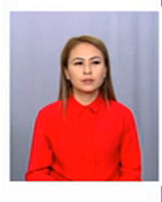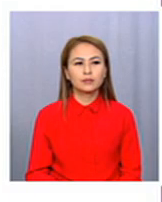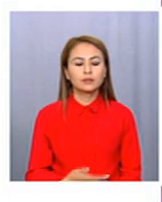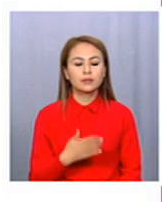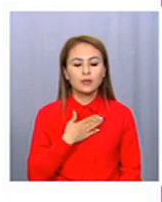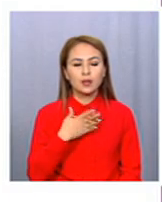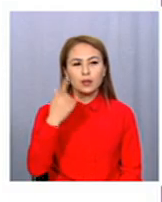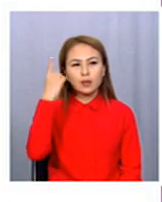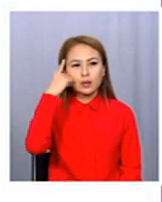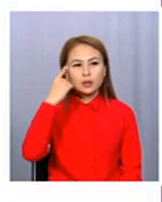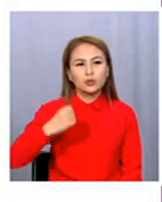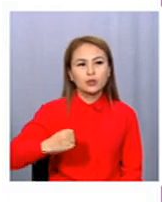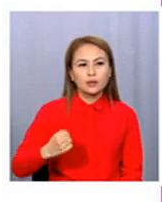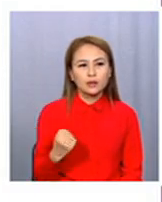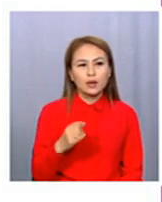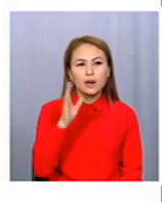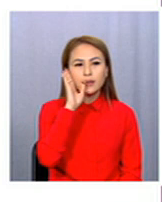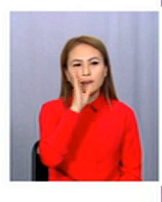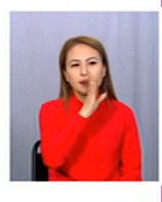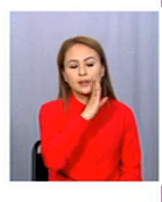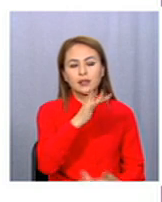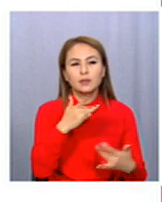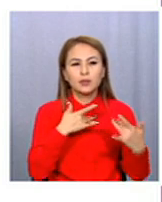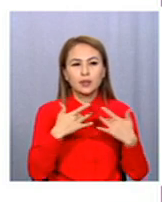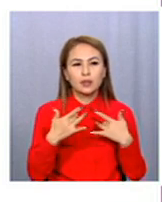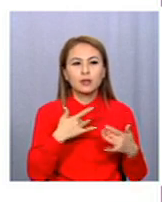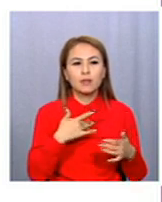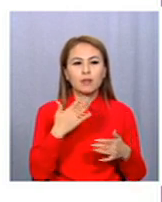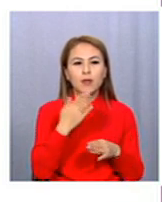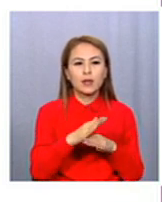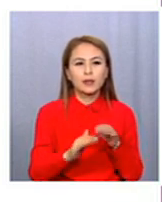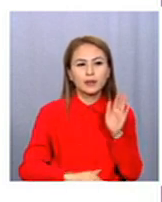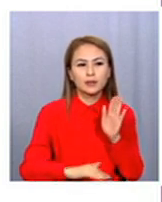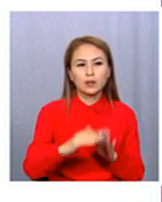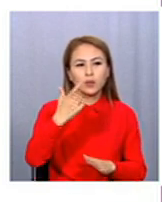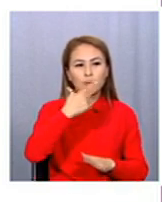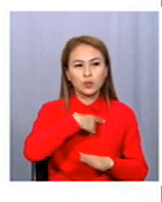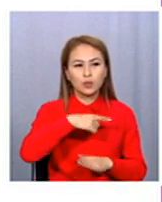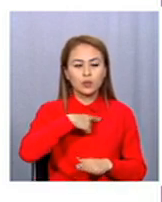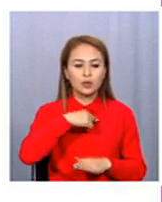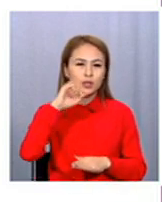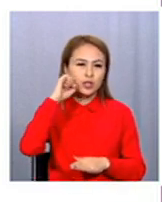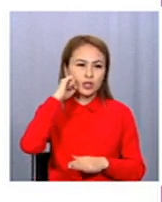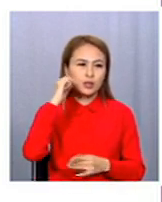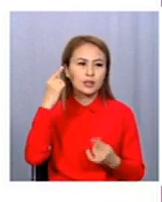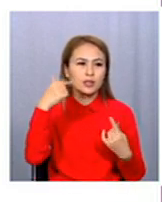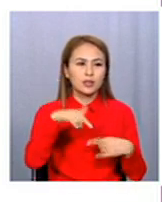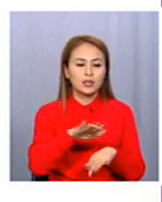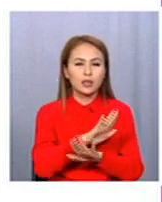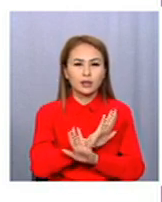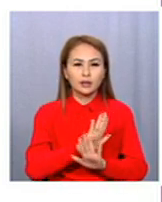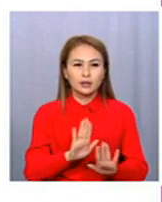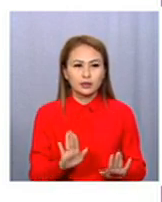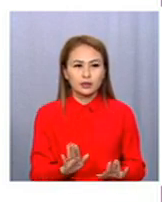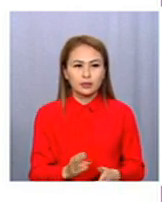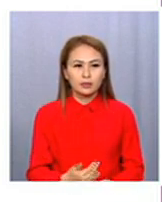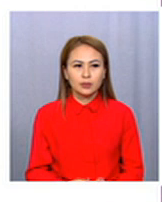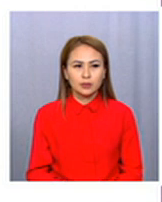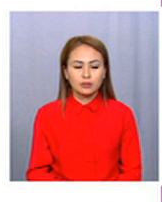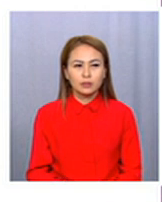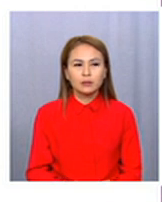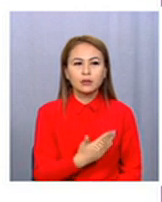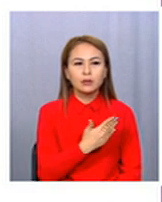Менің ойымша, жолдастың анасы кейіпкердің бала кезіндегі өз әжесіне сай әже